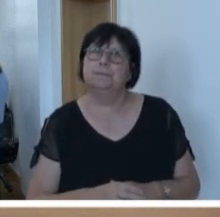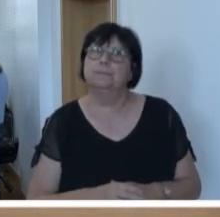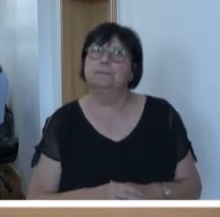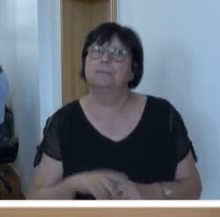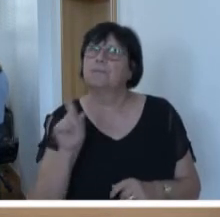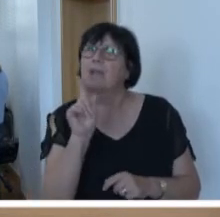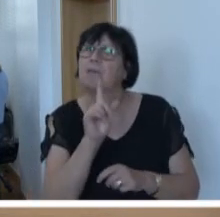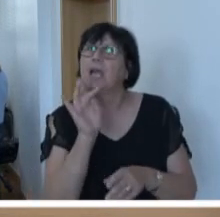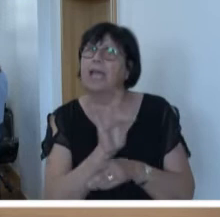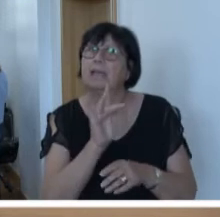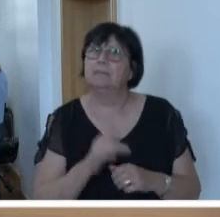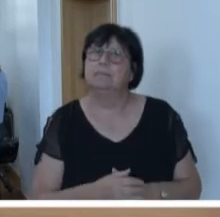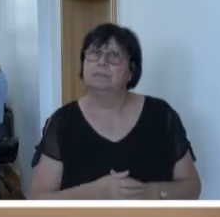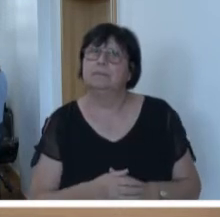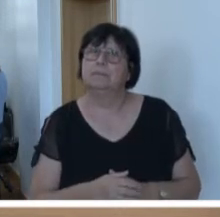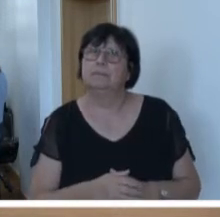Wer ist dagegen?